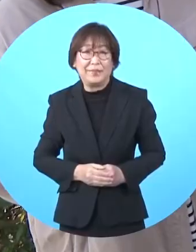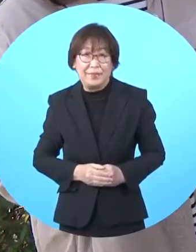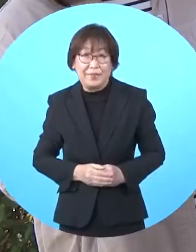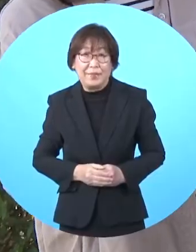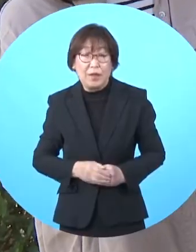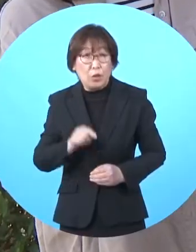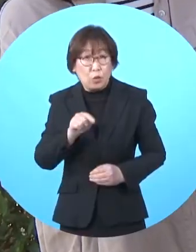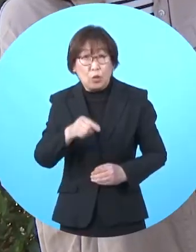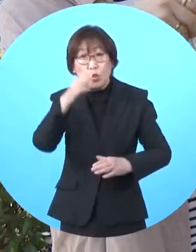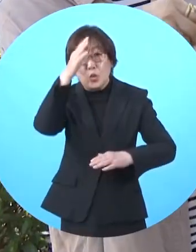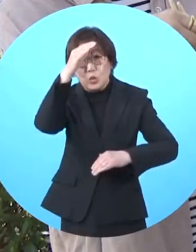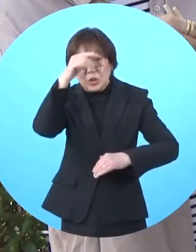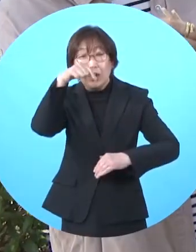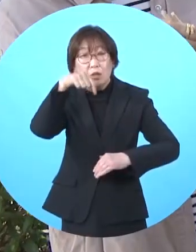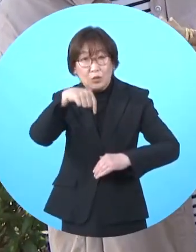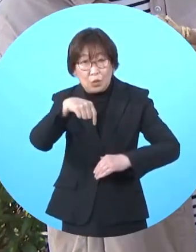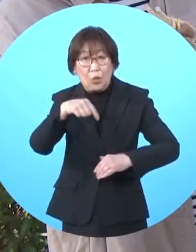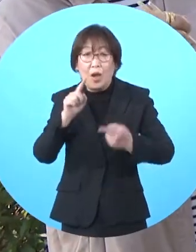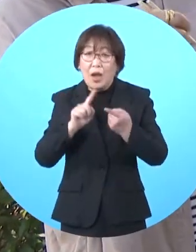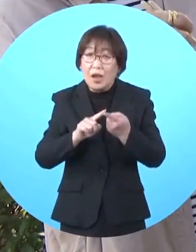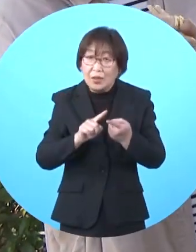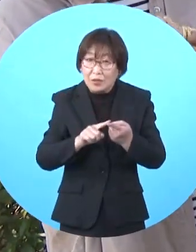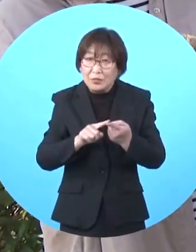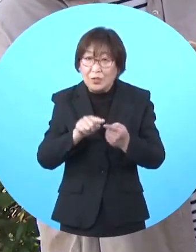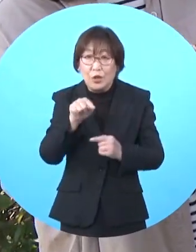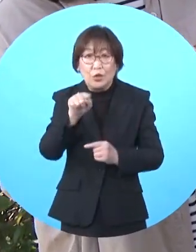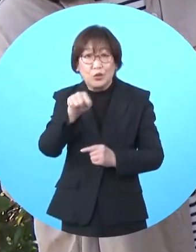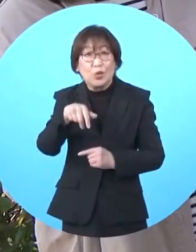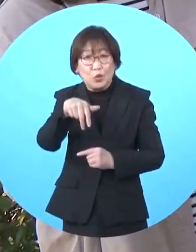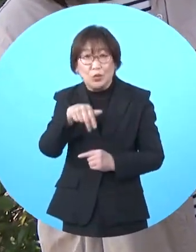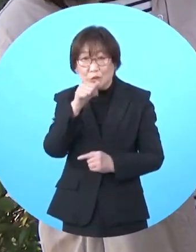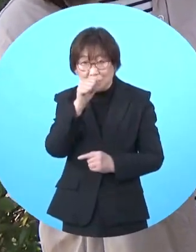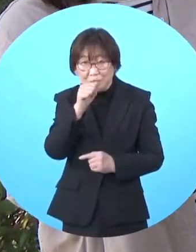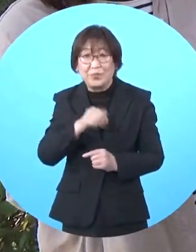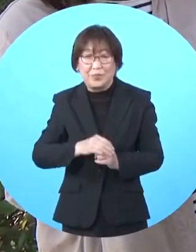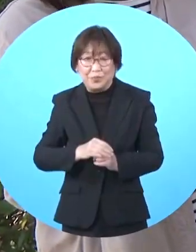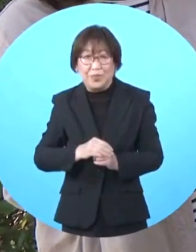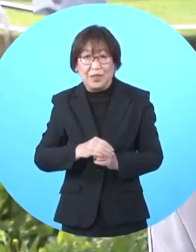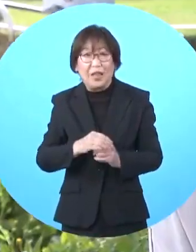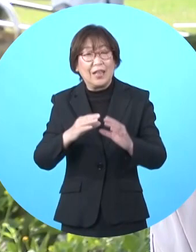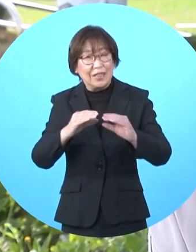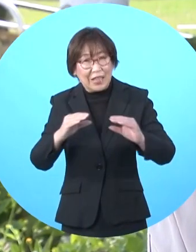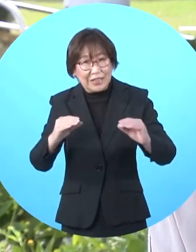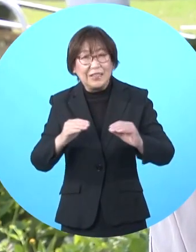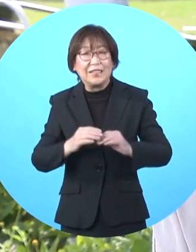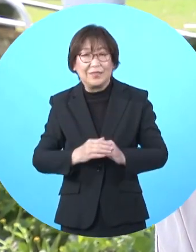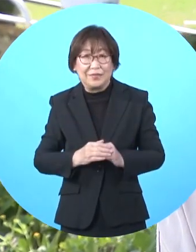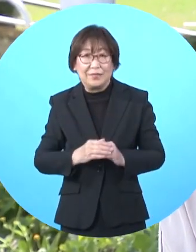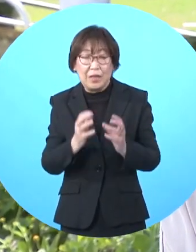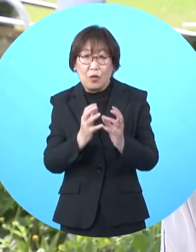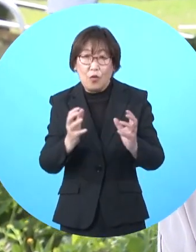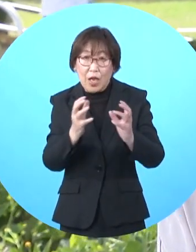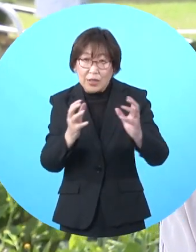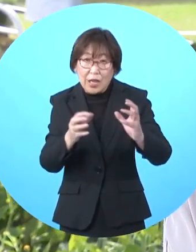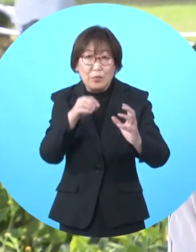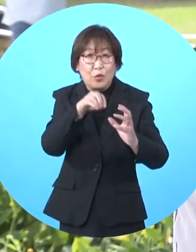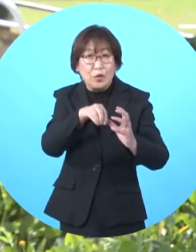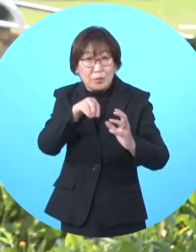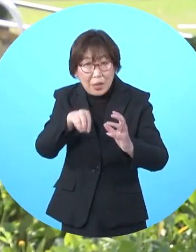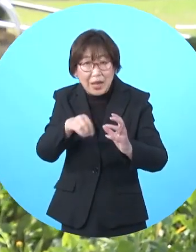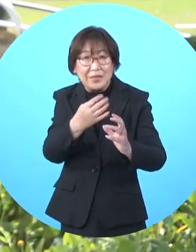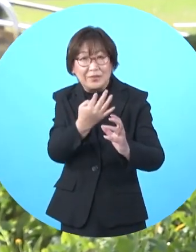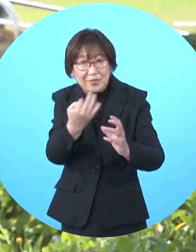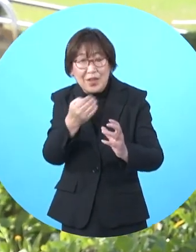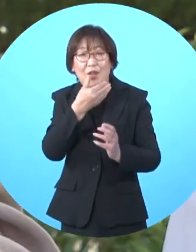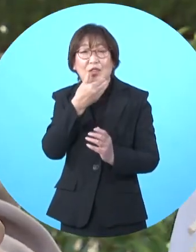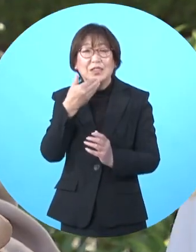この鶏とすごい合ってて、このソースもね、すごく優しい味がします。 お野菜もいっぱい入っているので美